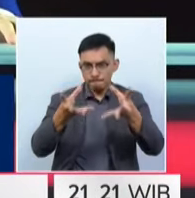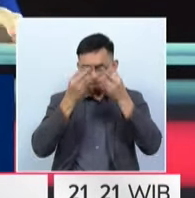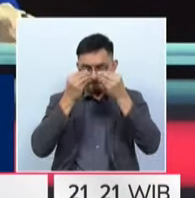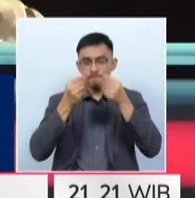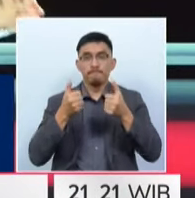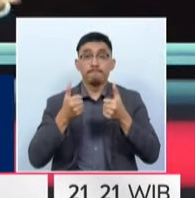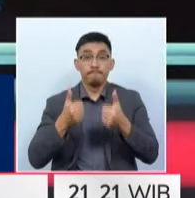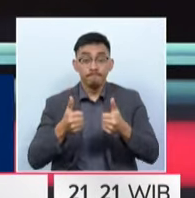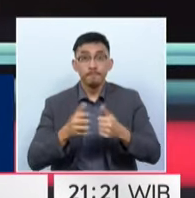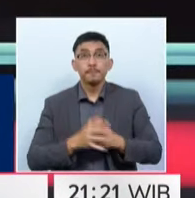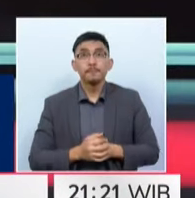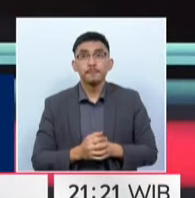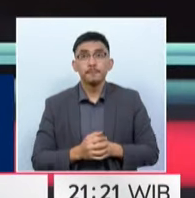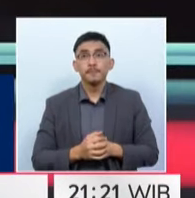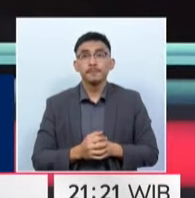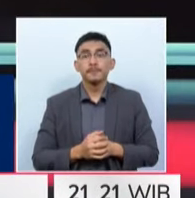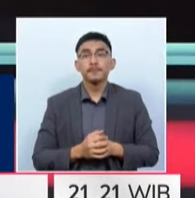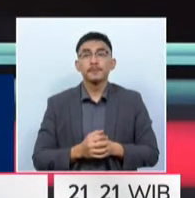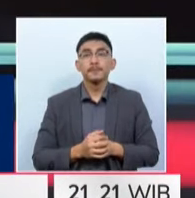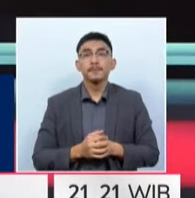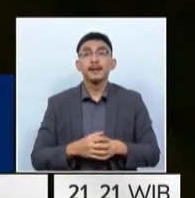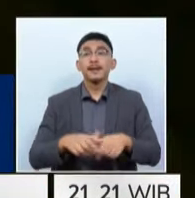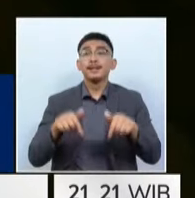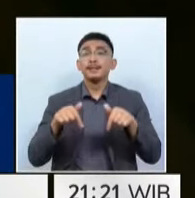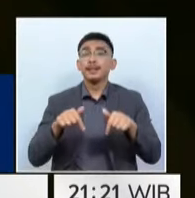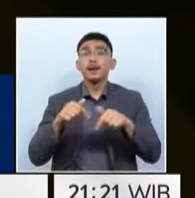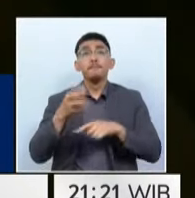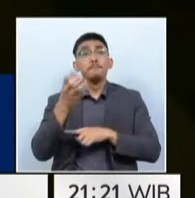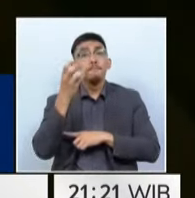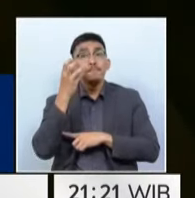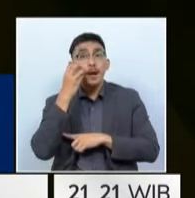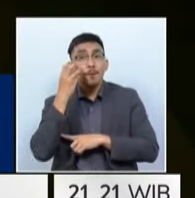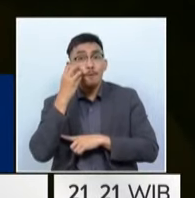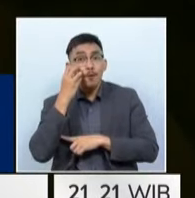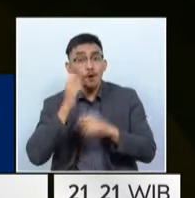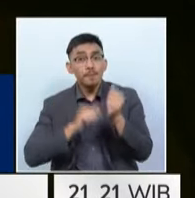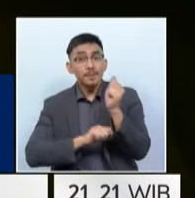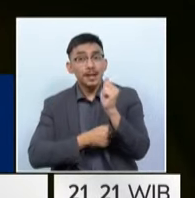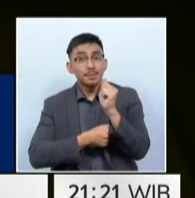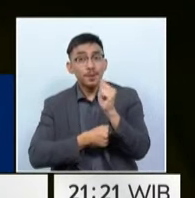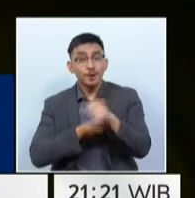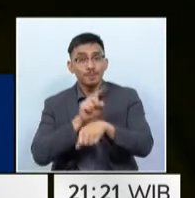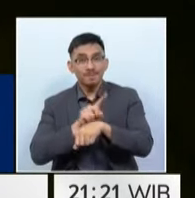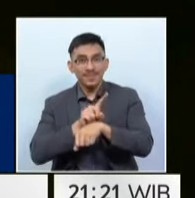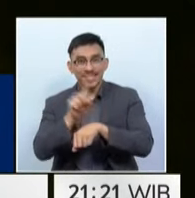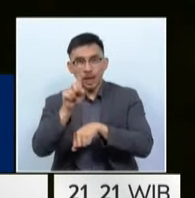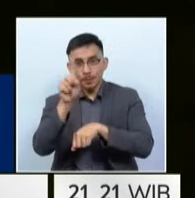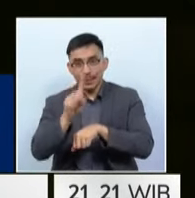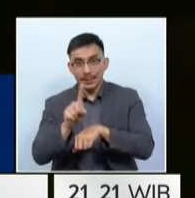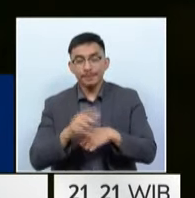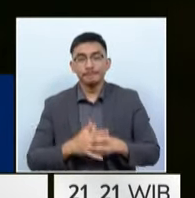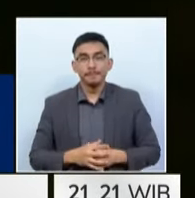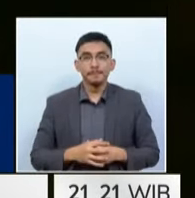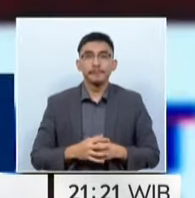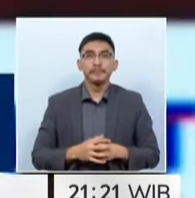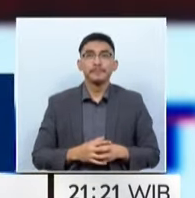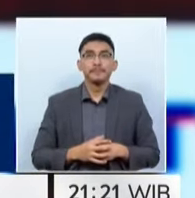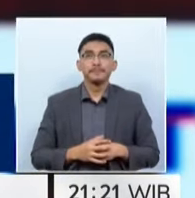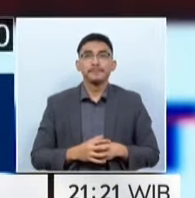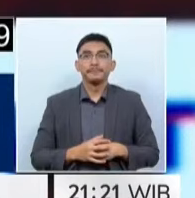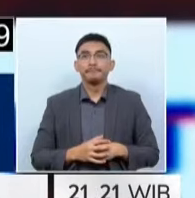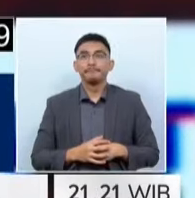capres kita ini dan kami persilakan Pak Prabowo untuk menanggapi Pak Anis dalam waktu 1 menit pak kami persilakan pak Prabowo Pak